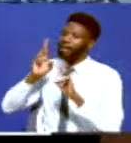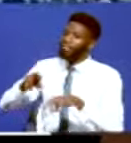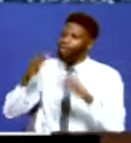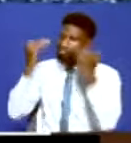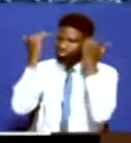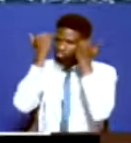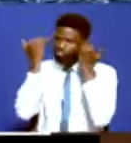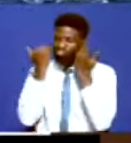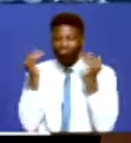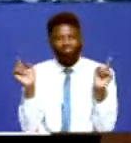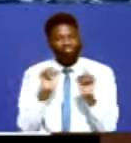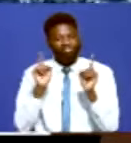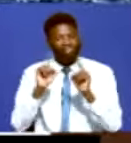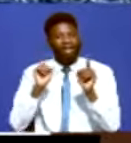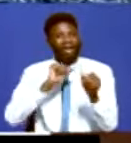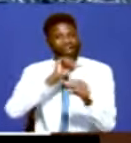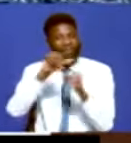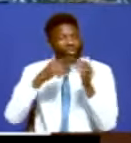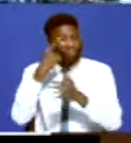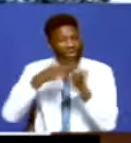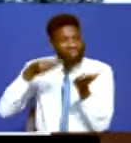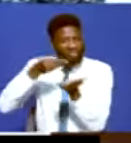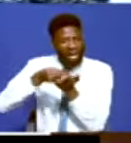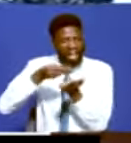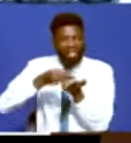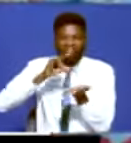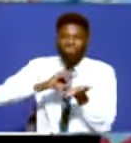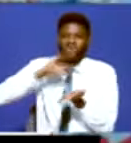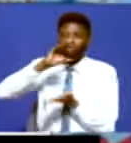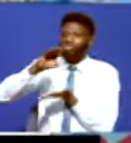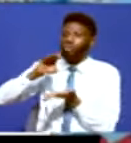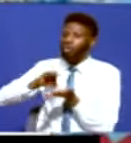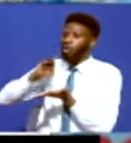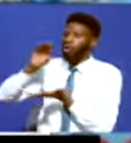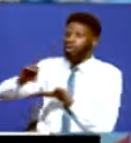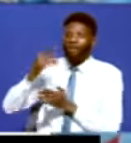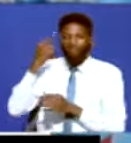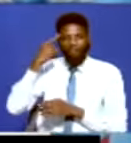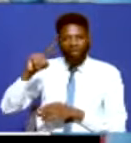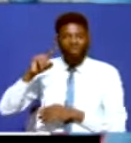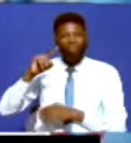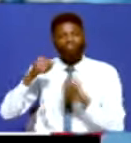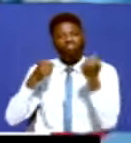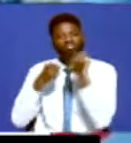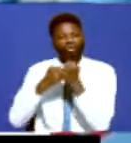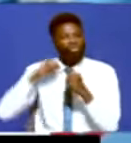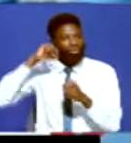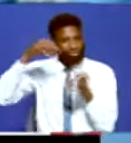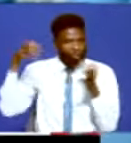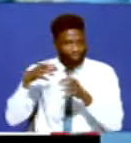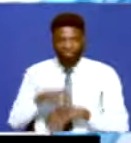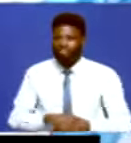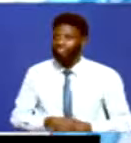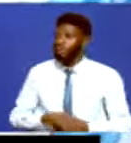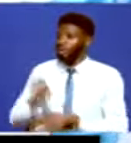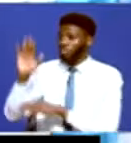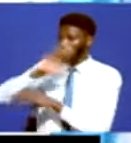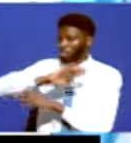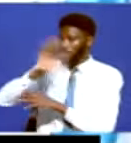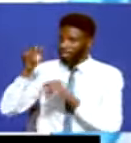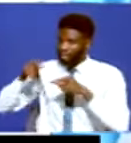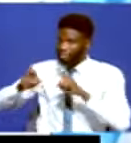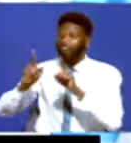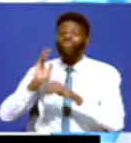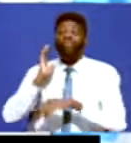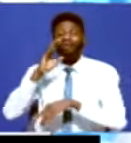wa fedha za kufadhili vyama vya kisiasa. Kalonzo, ambaye tayari chama chake cha Waipa kimeahidiwa kupokea mgao wake kutoka kwa chama cha ODM,